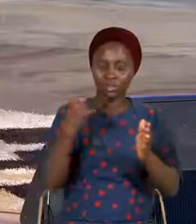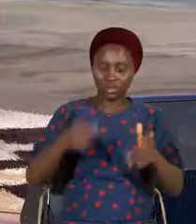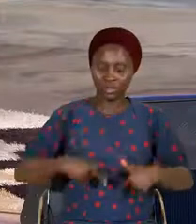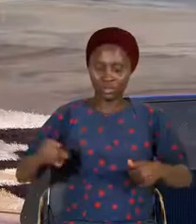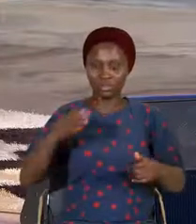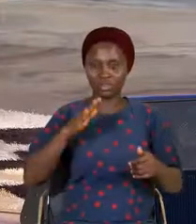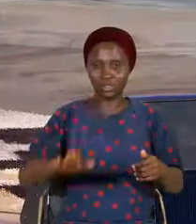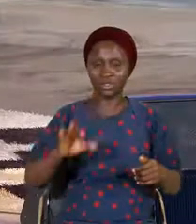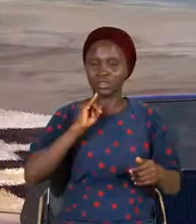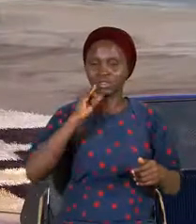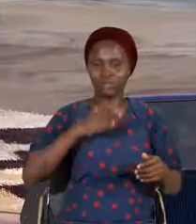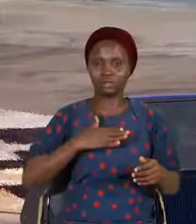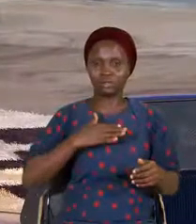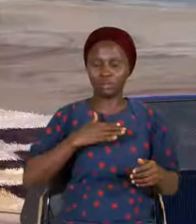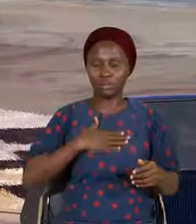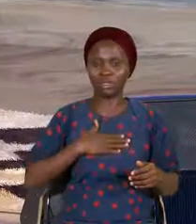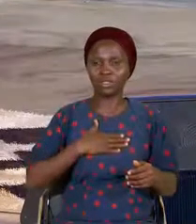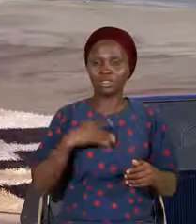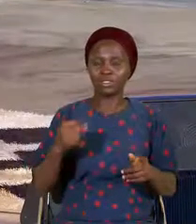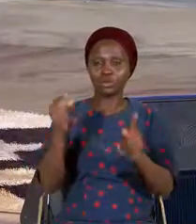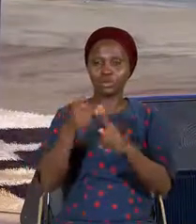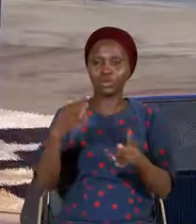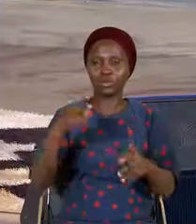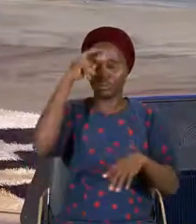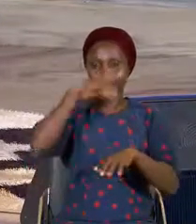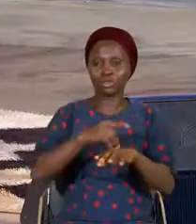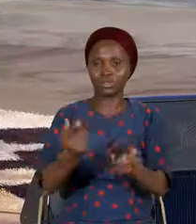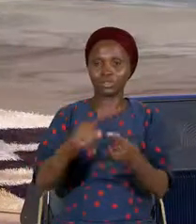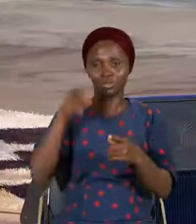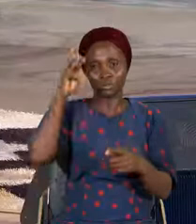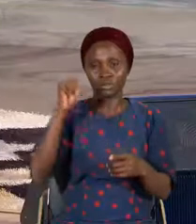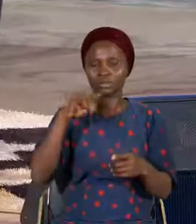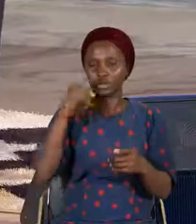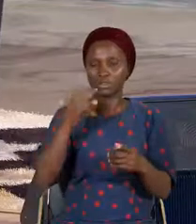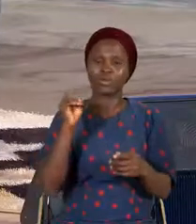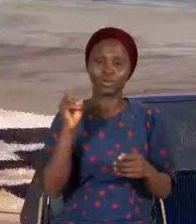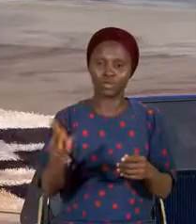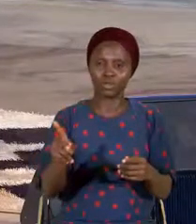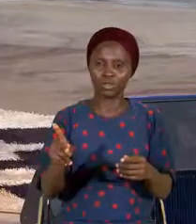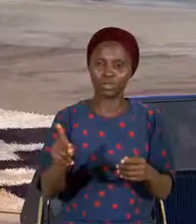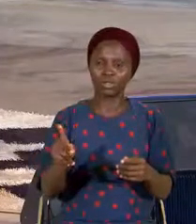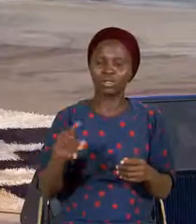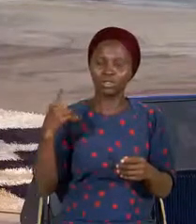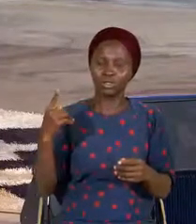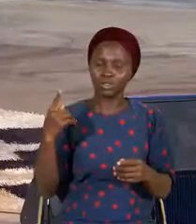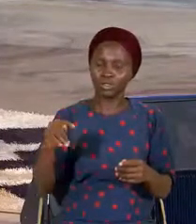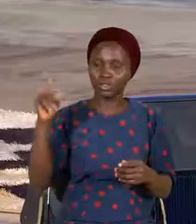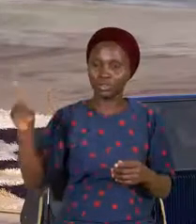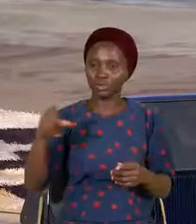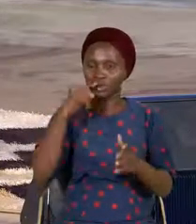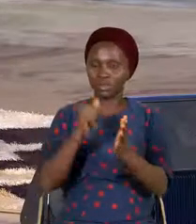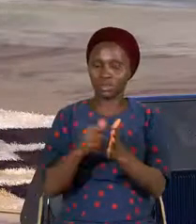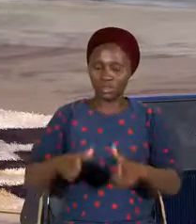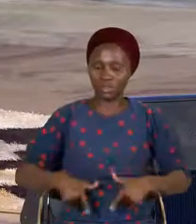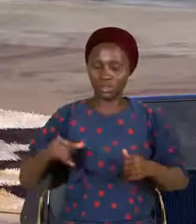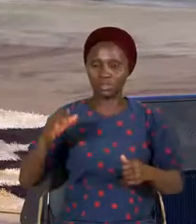la parole de sagesse lui est parvenue. Oui, c'est bon. L'autre dit, l'enfant vivant est pour moi. L'autre, la